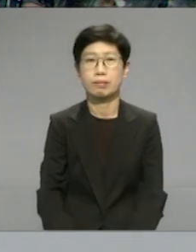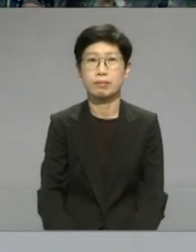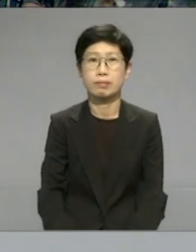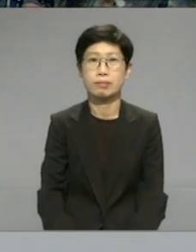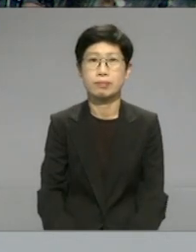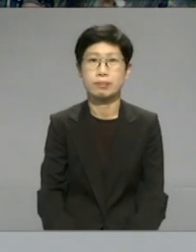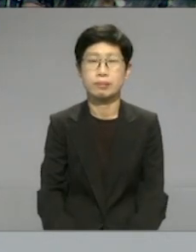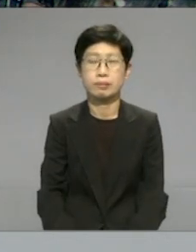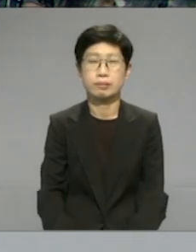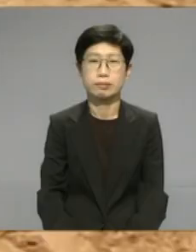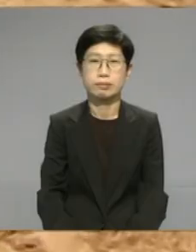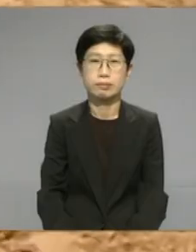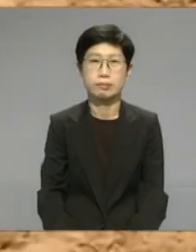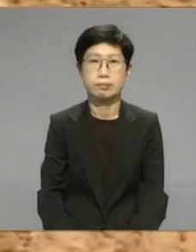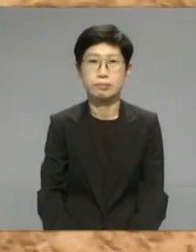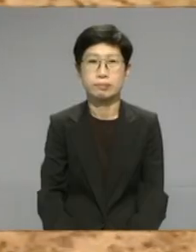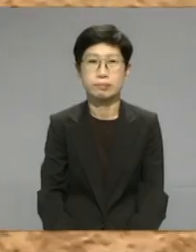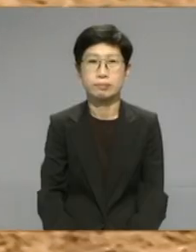월드리포터입니다.